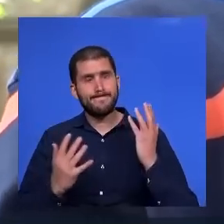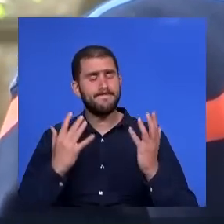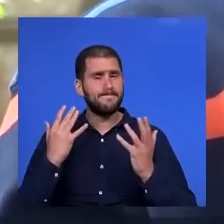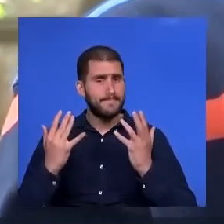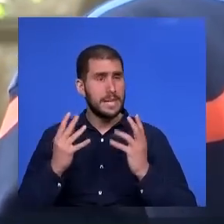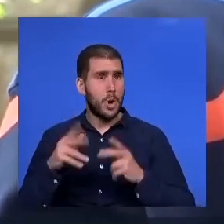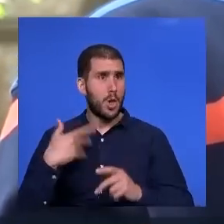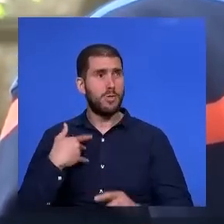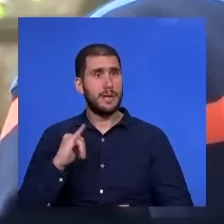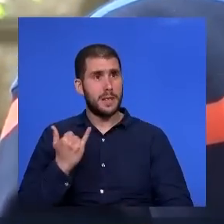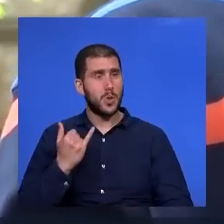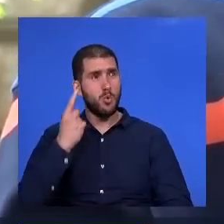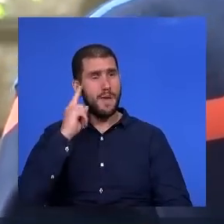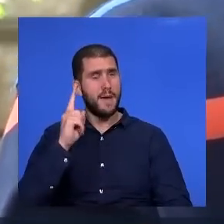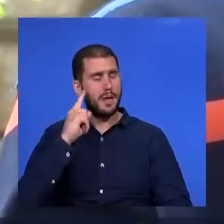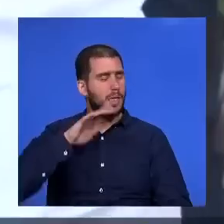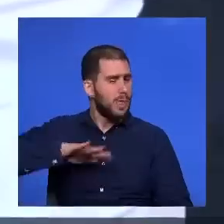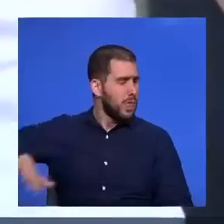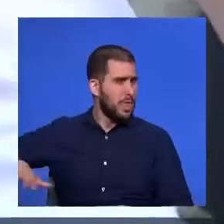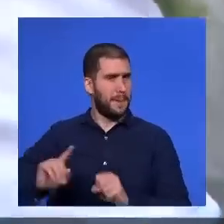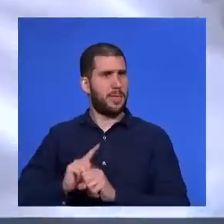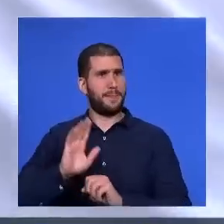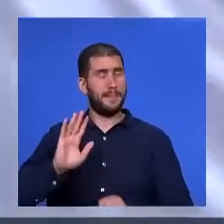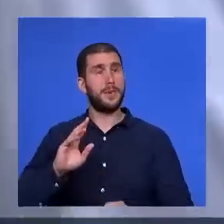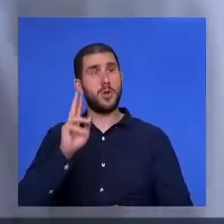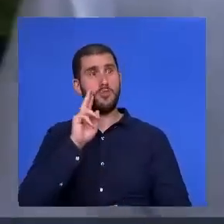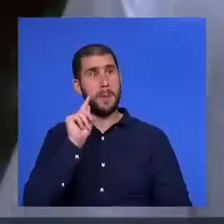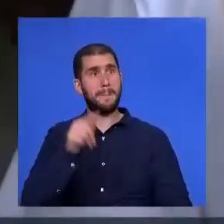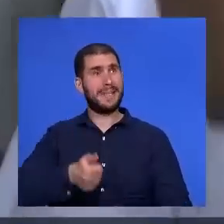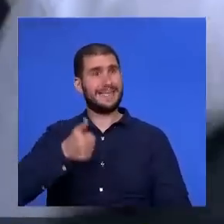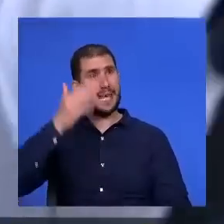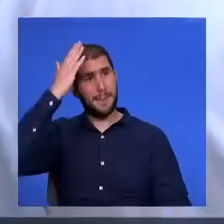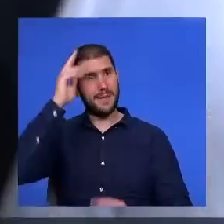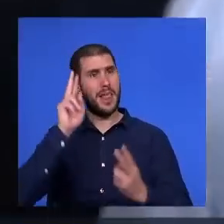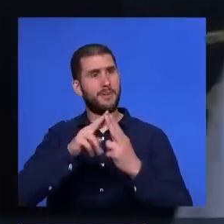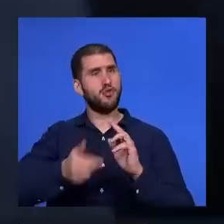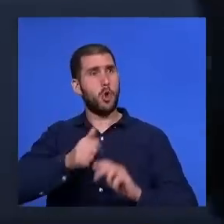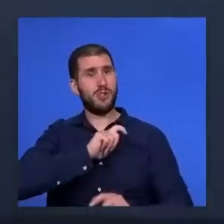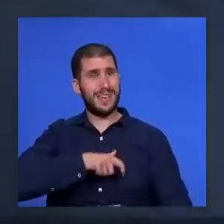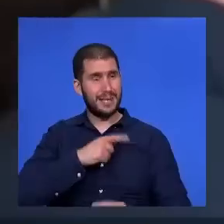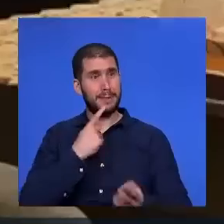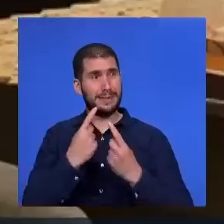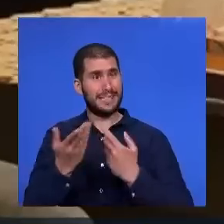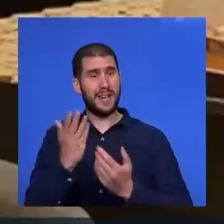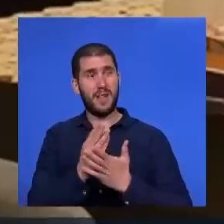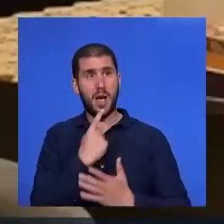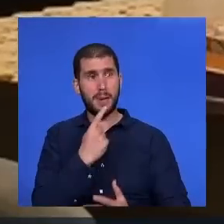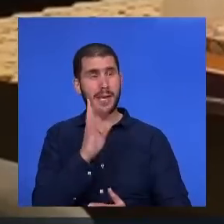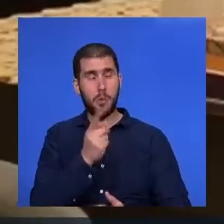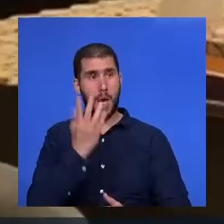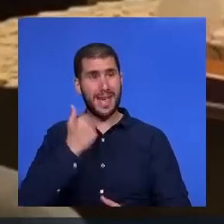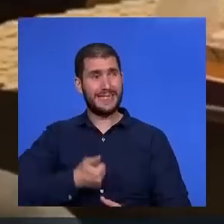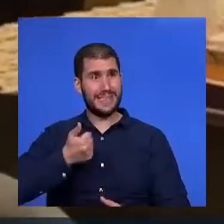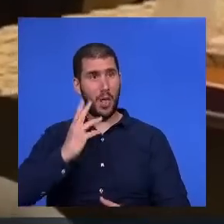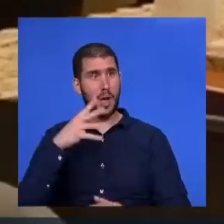יכול להיות שאני חושב, אבל מדחיק. ביום שישי הגיע השר בן גביר לפגוש את ראש העיר. בשיחה ביניהם אמר לו כי אם הוא לא היה שר, הוא לא